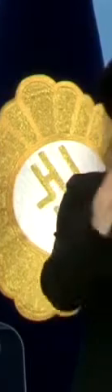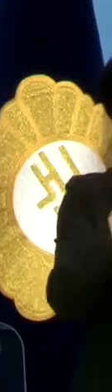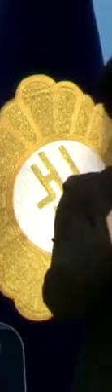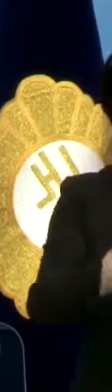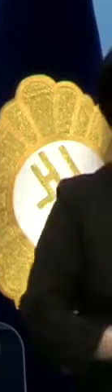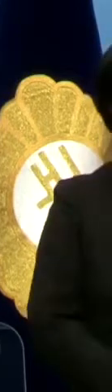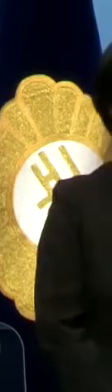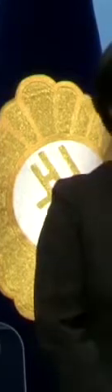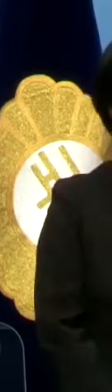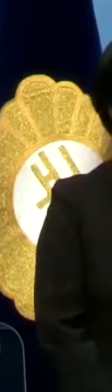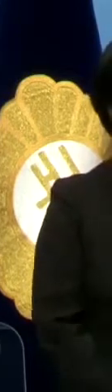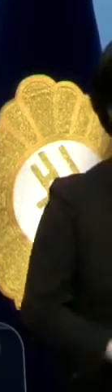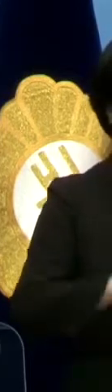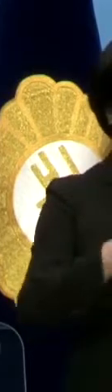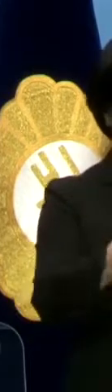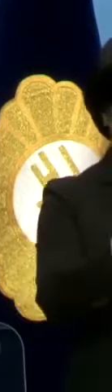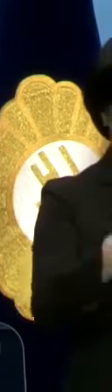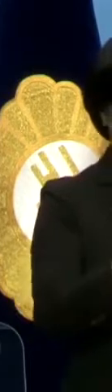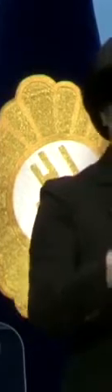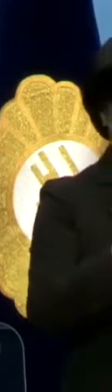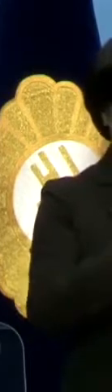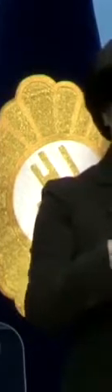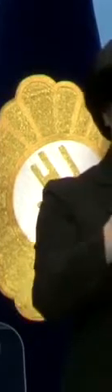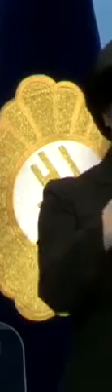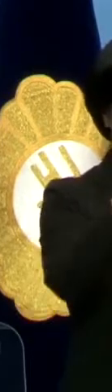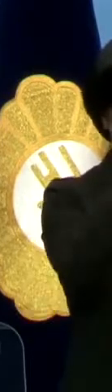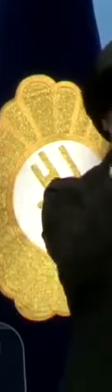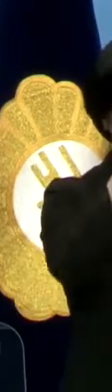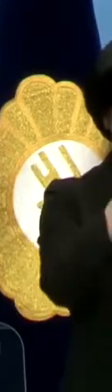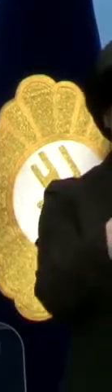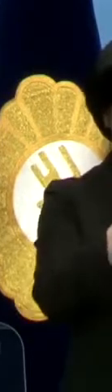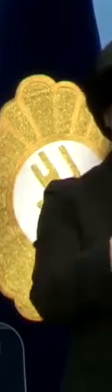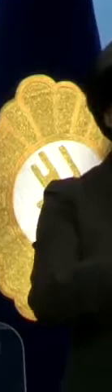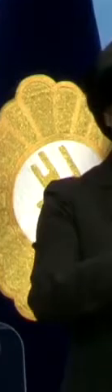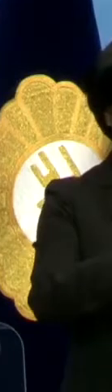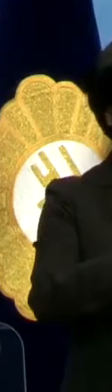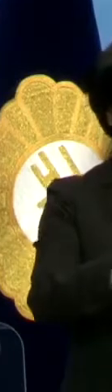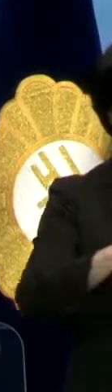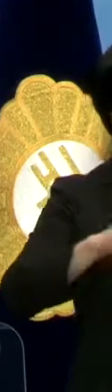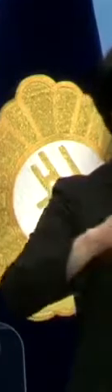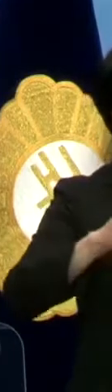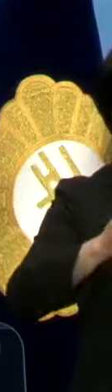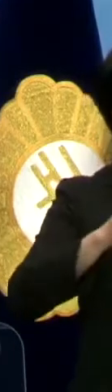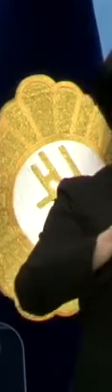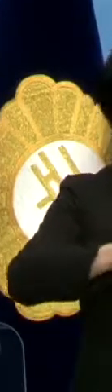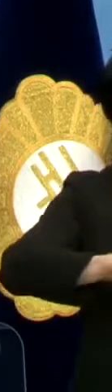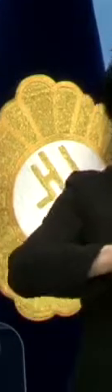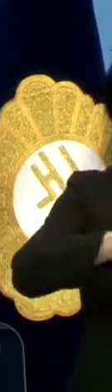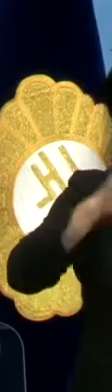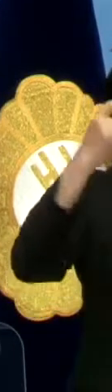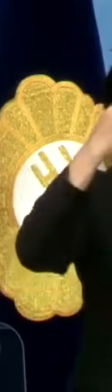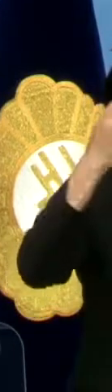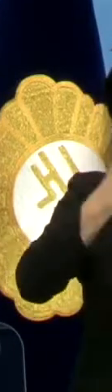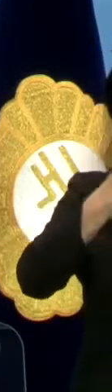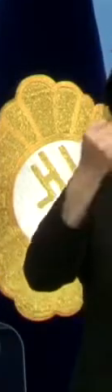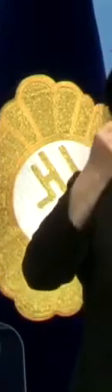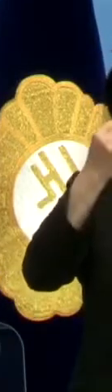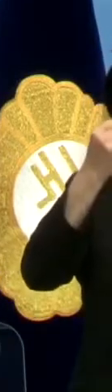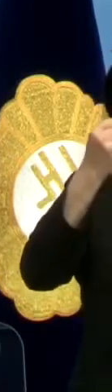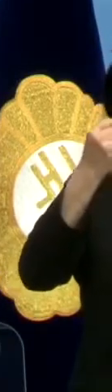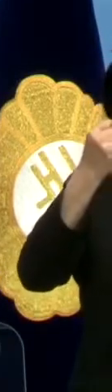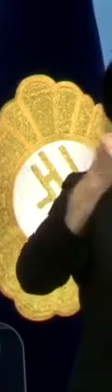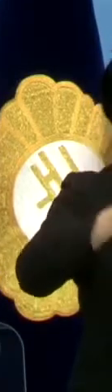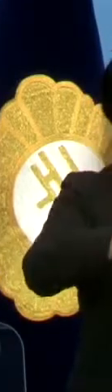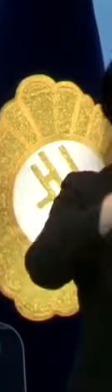진행했습니다. 정의당이 정보경찰과 국가경찰위원회에 대해 다른 의견을 가지고 있다고